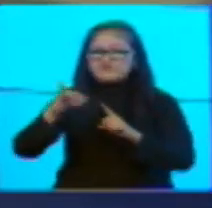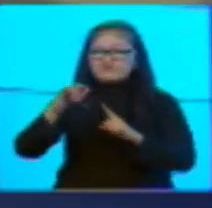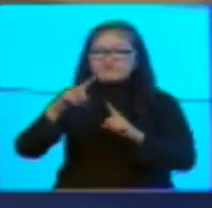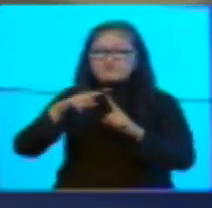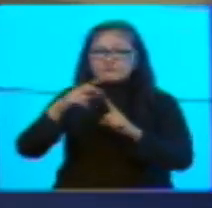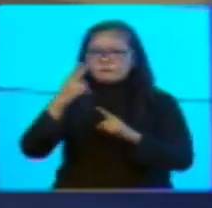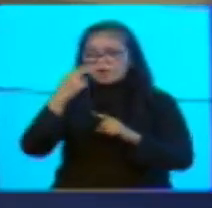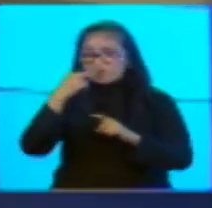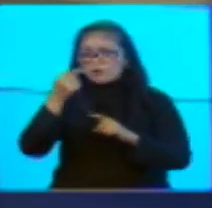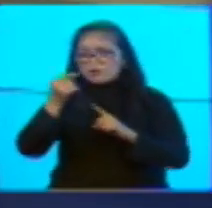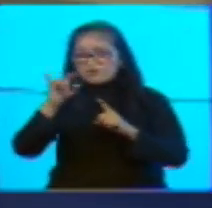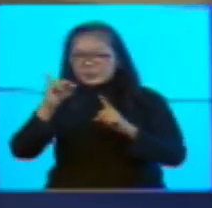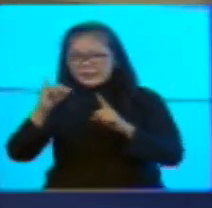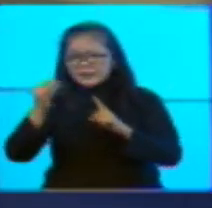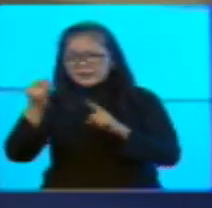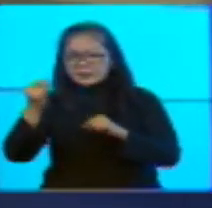Oseltamivir,